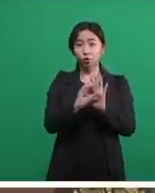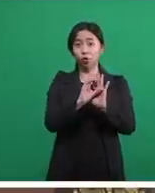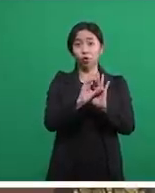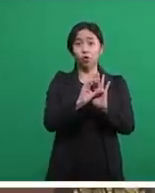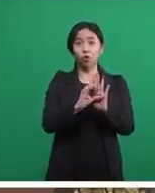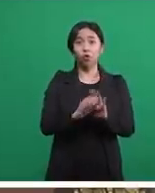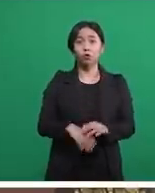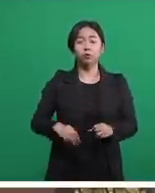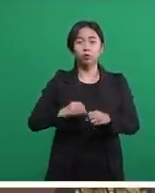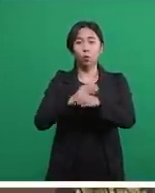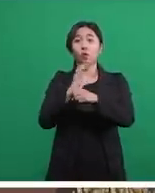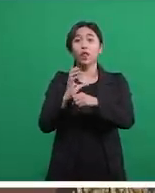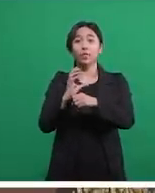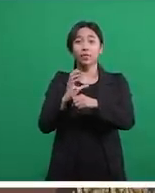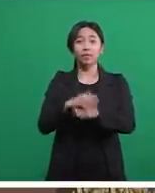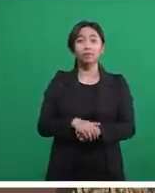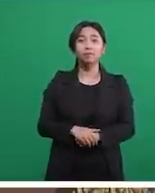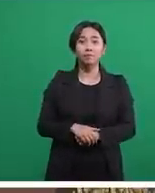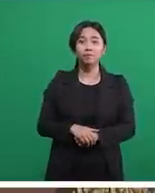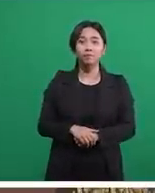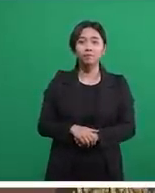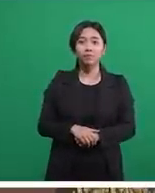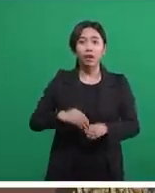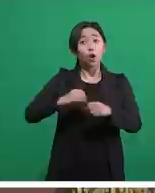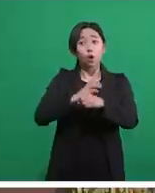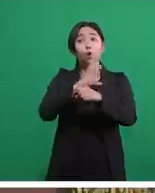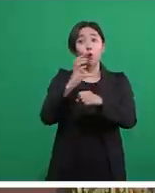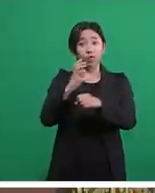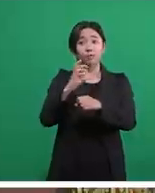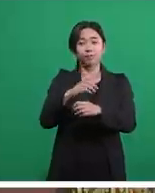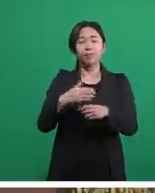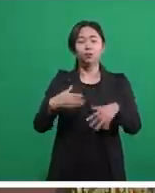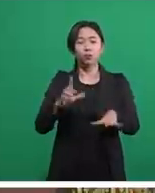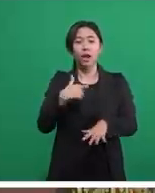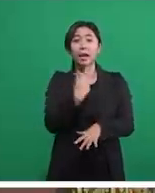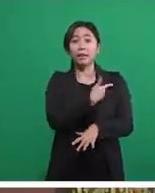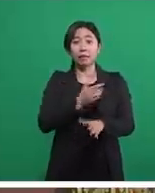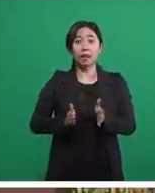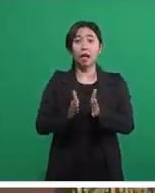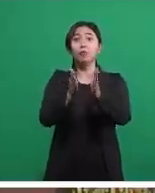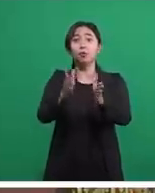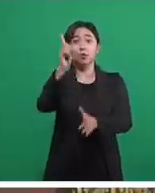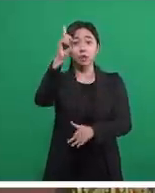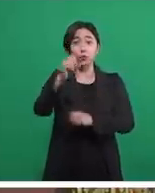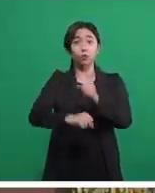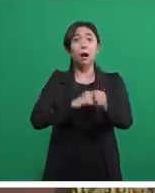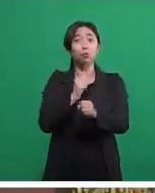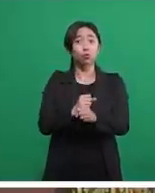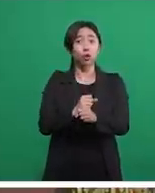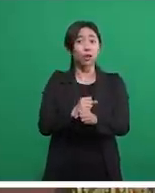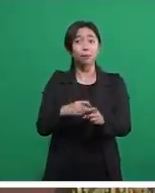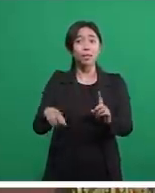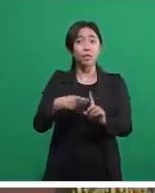saja pandemi COVID-19 yang telah kita lalui selama hampir setahun setengah.